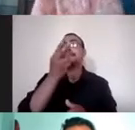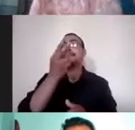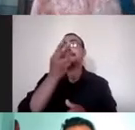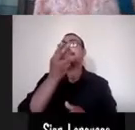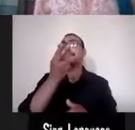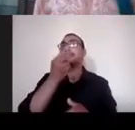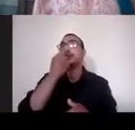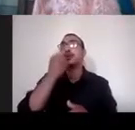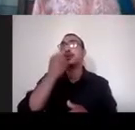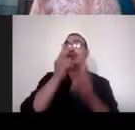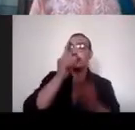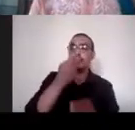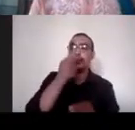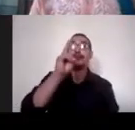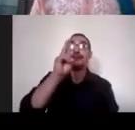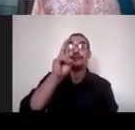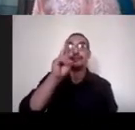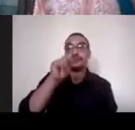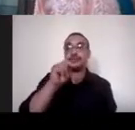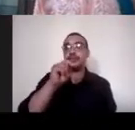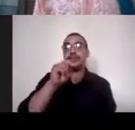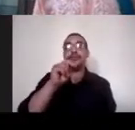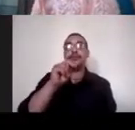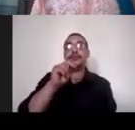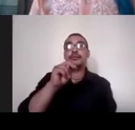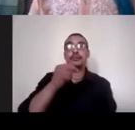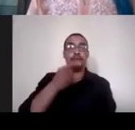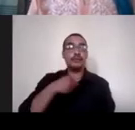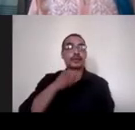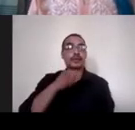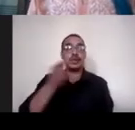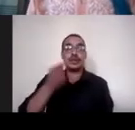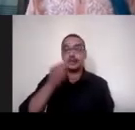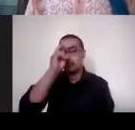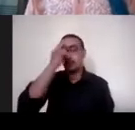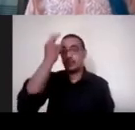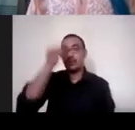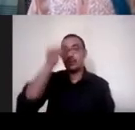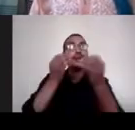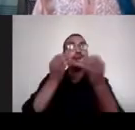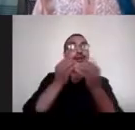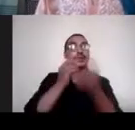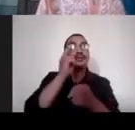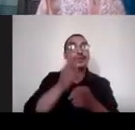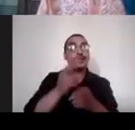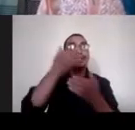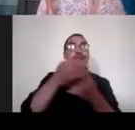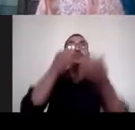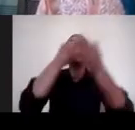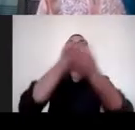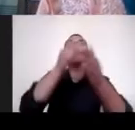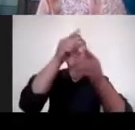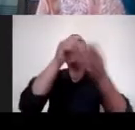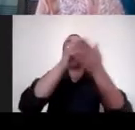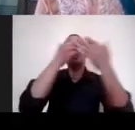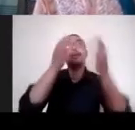है होइन हामीलाई कहिलेकाहीँ हामी झुक्किन्छौँ मलाई माया गरेर त्यहीसम्म लगेर पुऱ्याउनु भयो भन्छौँ तर म कोसँग